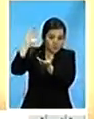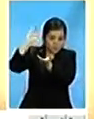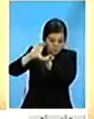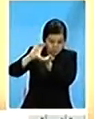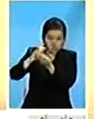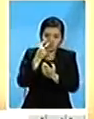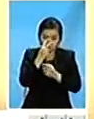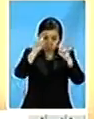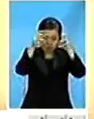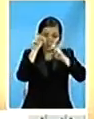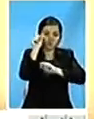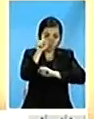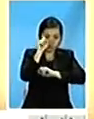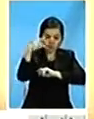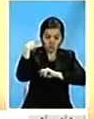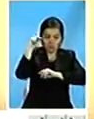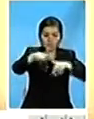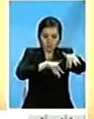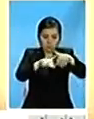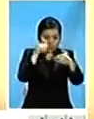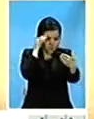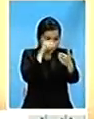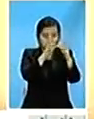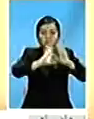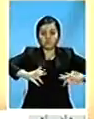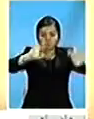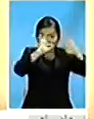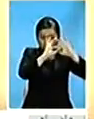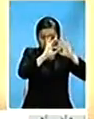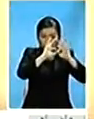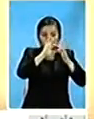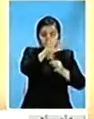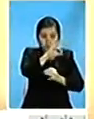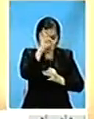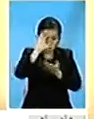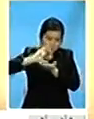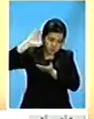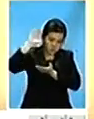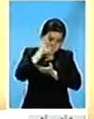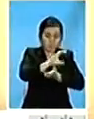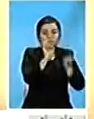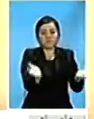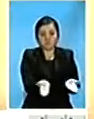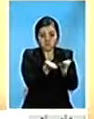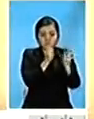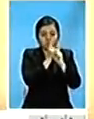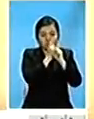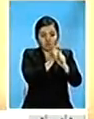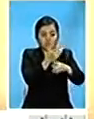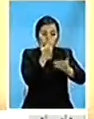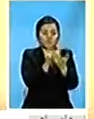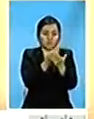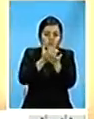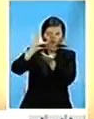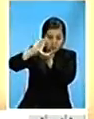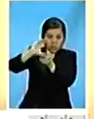เร่งด่วนและเป็นประโยชน์ต่อประชาชนโดยตรงเป็นสำคัญเพื่อให้สามารถดำเนินการภายในกรอบวงเงินงบประมาณรายจ่าย